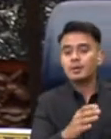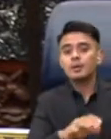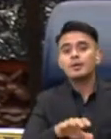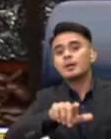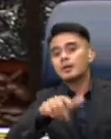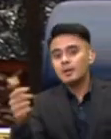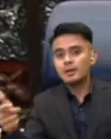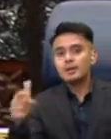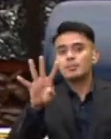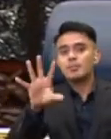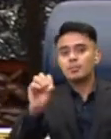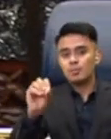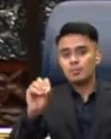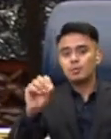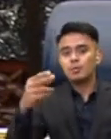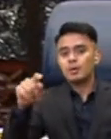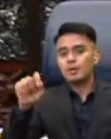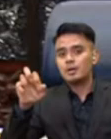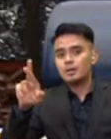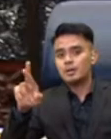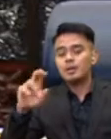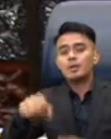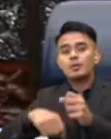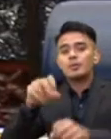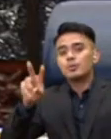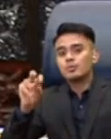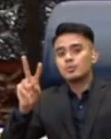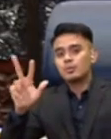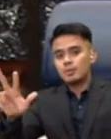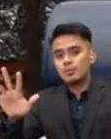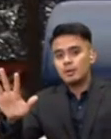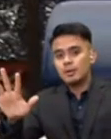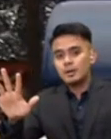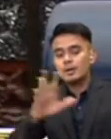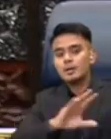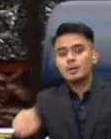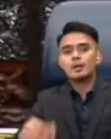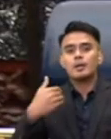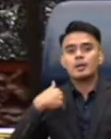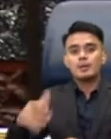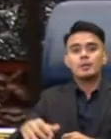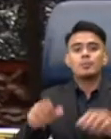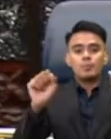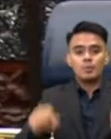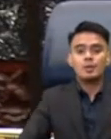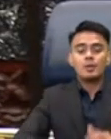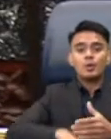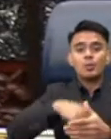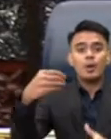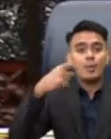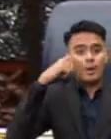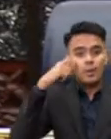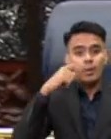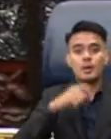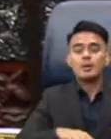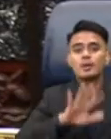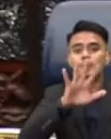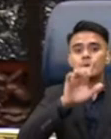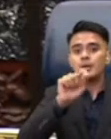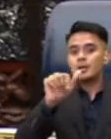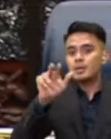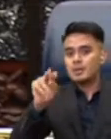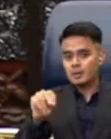50 he pada tahun 2025 dengan jangkaan hasil pengel sebanyak 5 Tan Metrik per